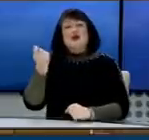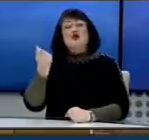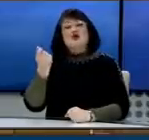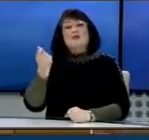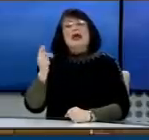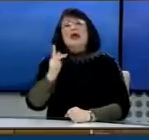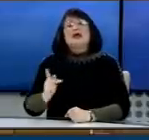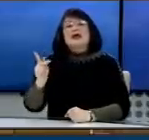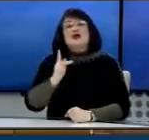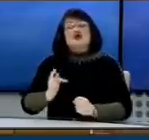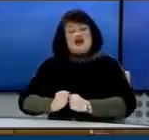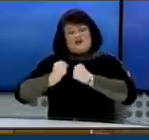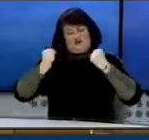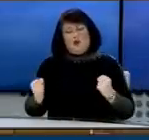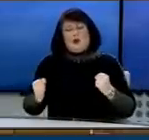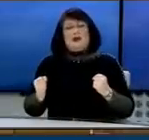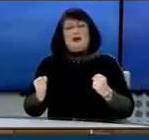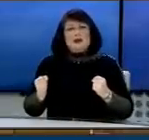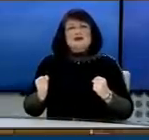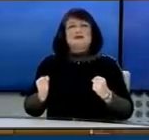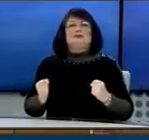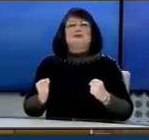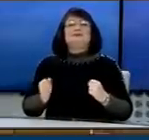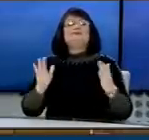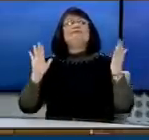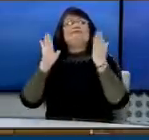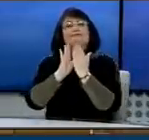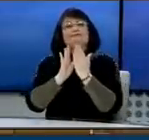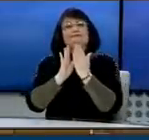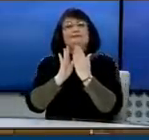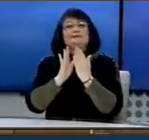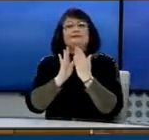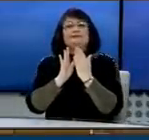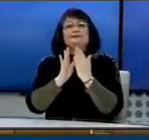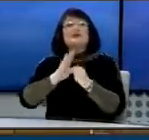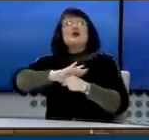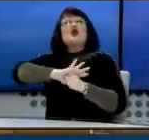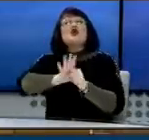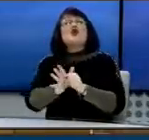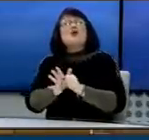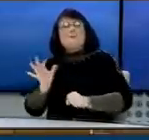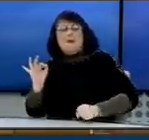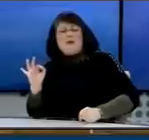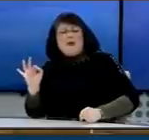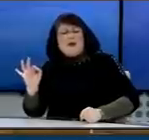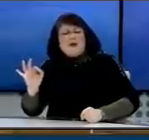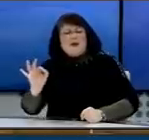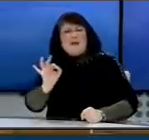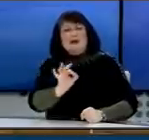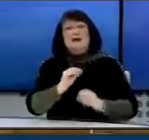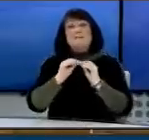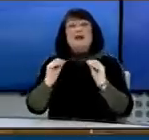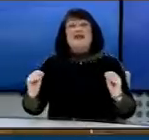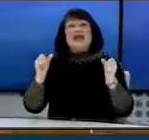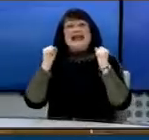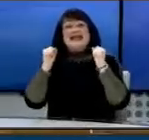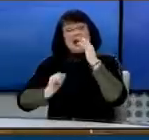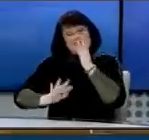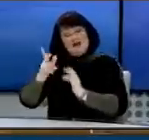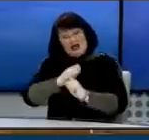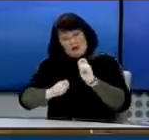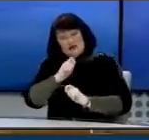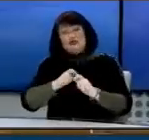και την κοινωνία όρθιες απέναντι στην επέλαση του κορονοϊού, με την παιδεία και την υγεία να